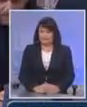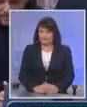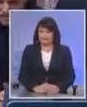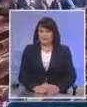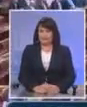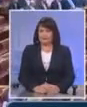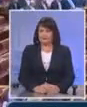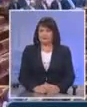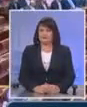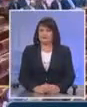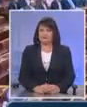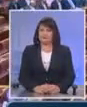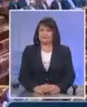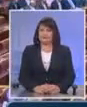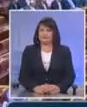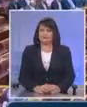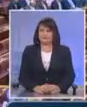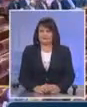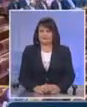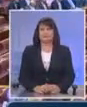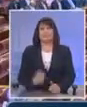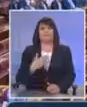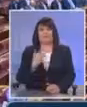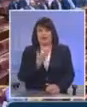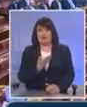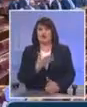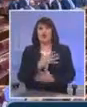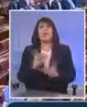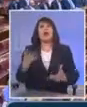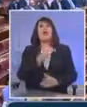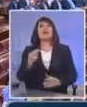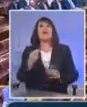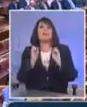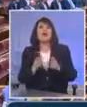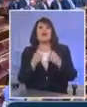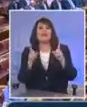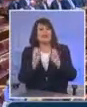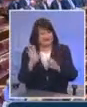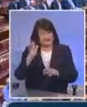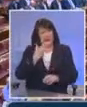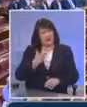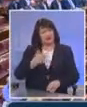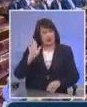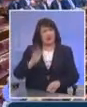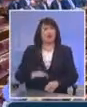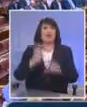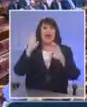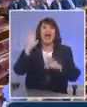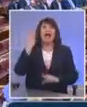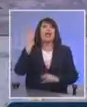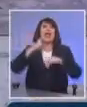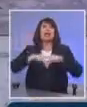Ευχαριστώ. Ένα άλλο μέγα ζήτημα είναι η διδασκαλία, τελειώνω κύριε Πρόεδρε, των αρχαίων